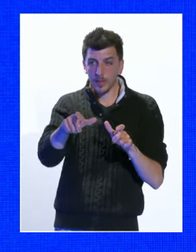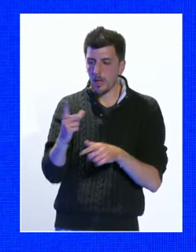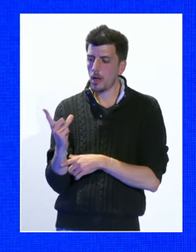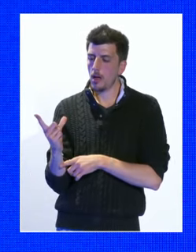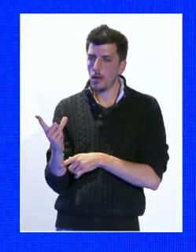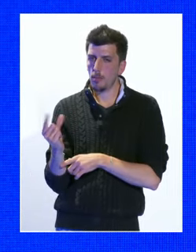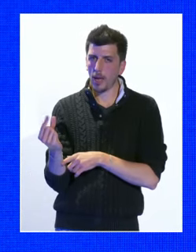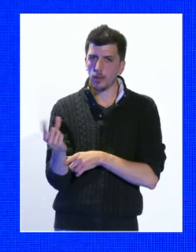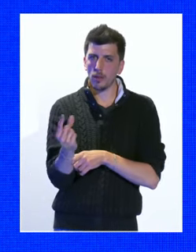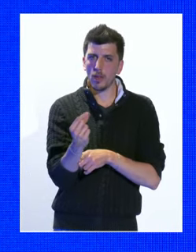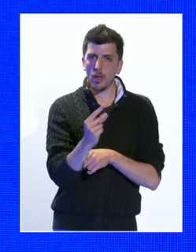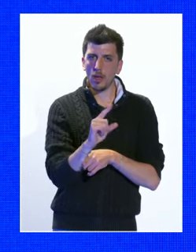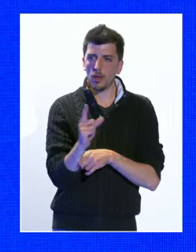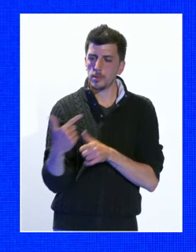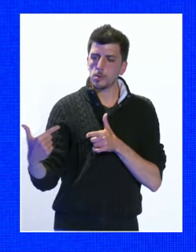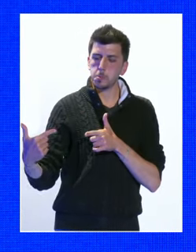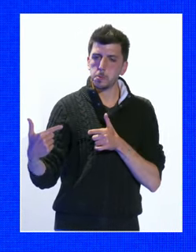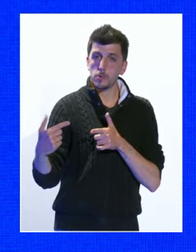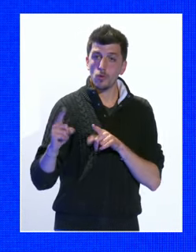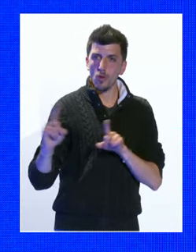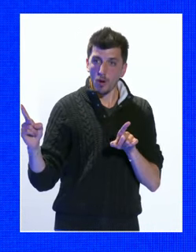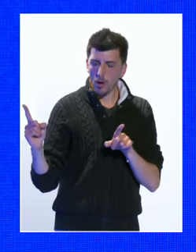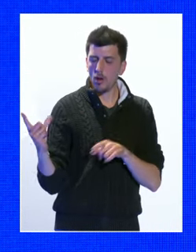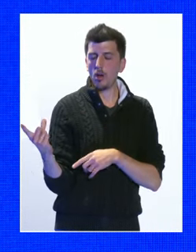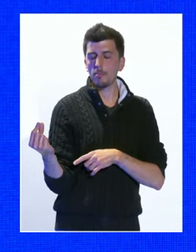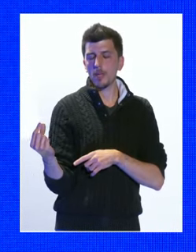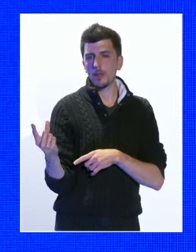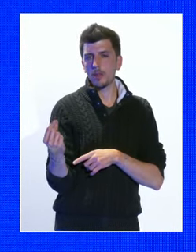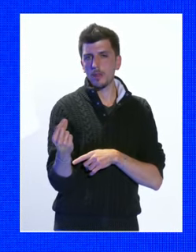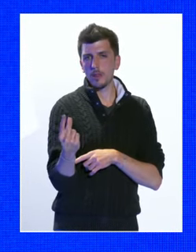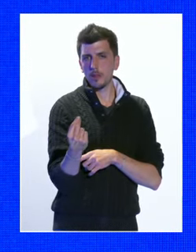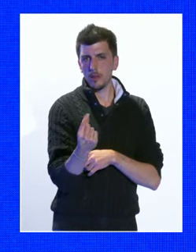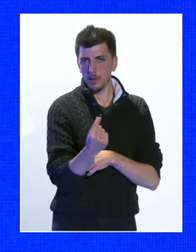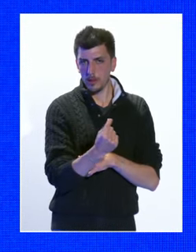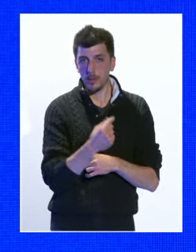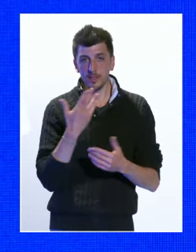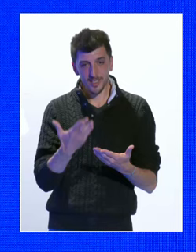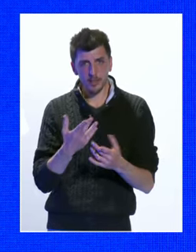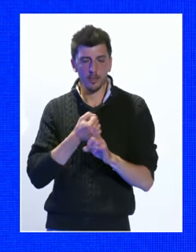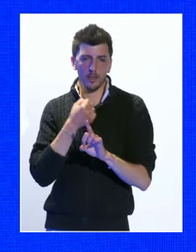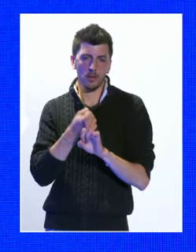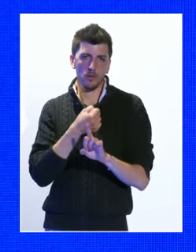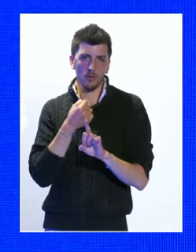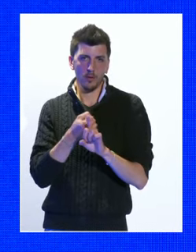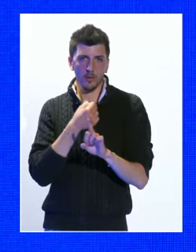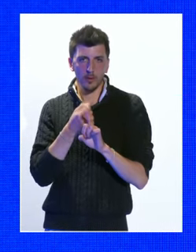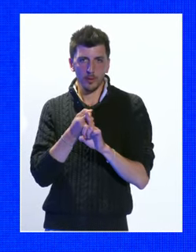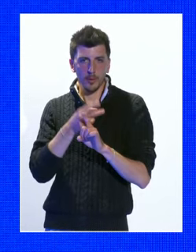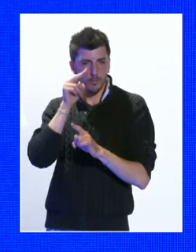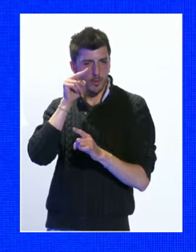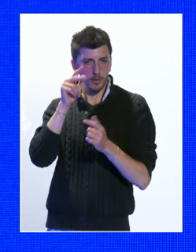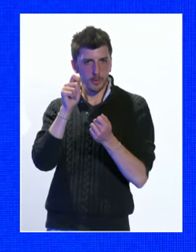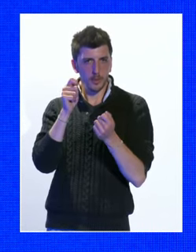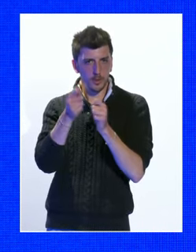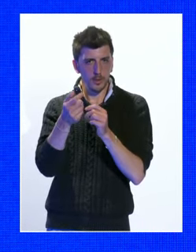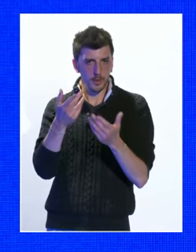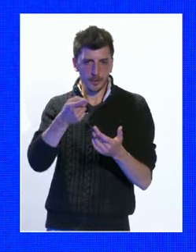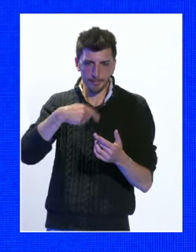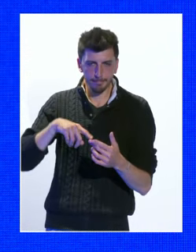pas seulement des adversaires et des ennemis. Et donc c'est ce combat que nous allons devoir